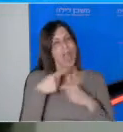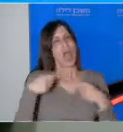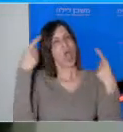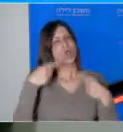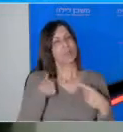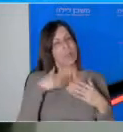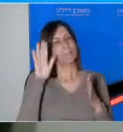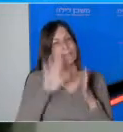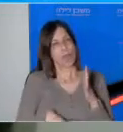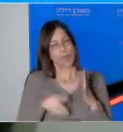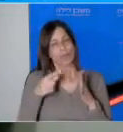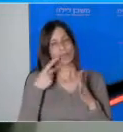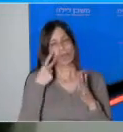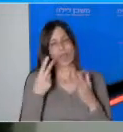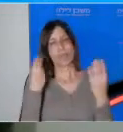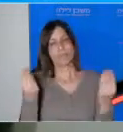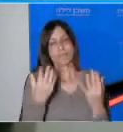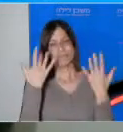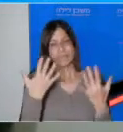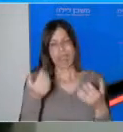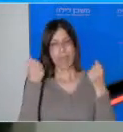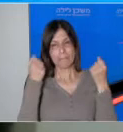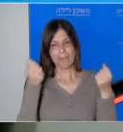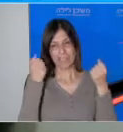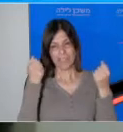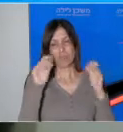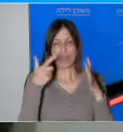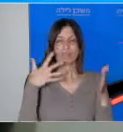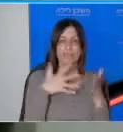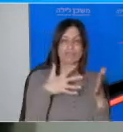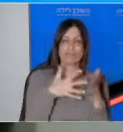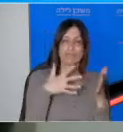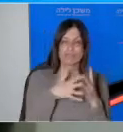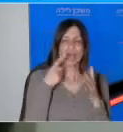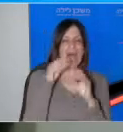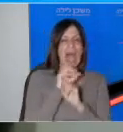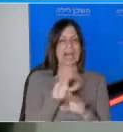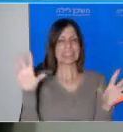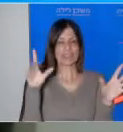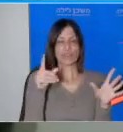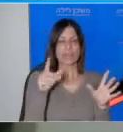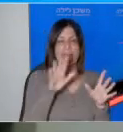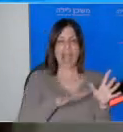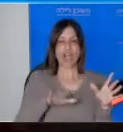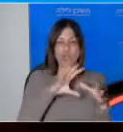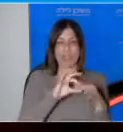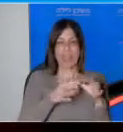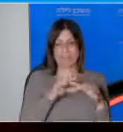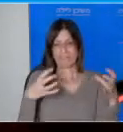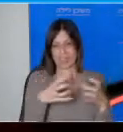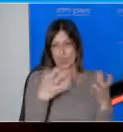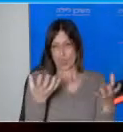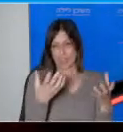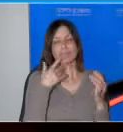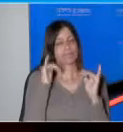את כמות המפגינים, ואתה אולי, אתה בעצם מודד את הריץ' ואת החשיפות שיש לך ברשתות החברתיות,